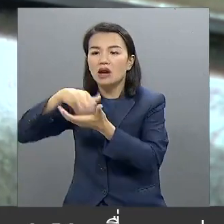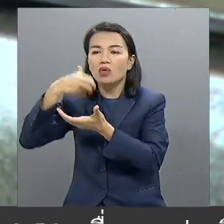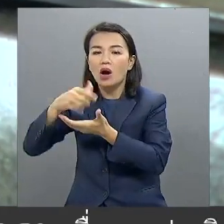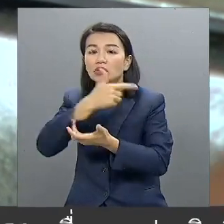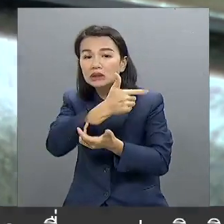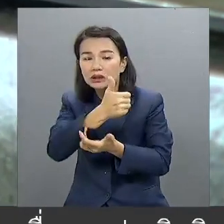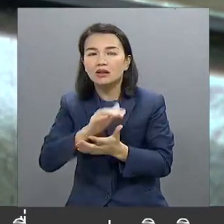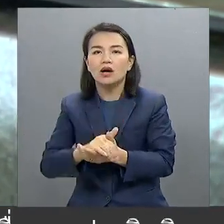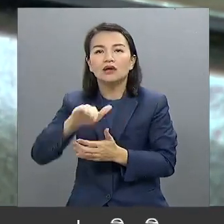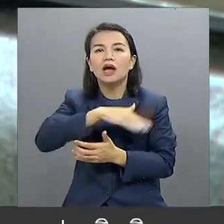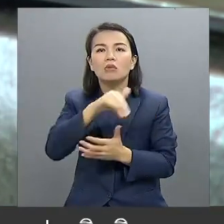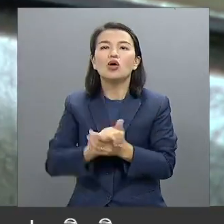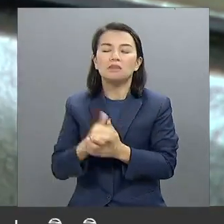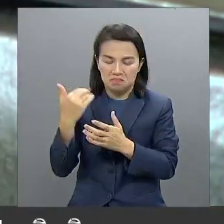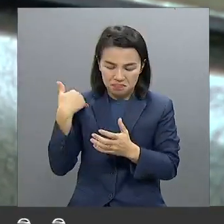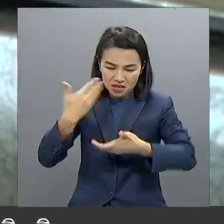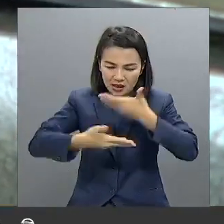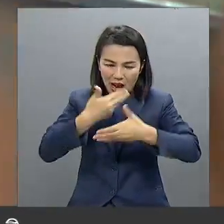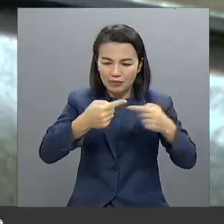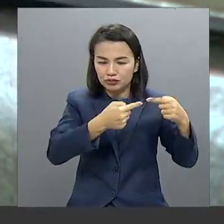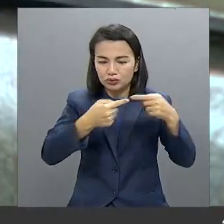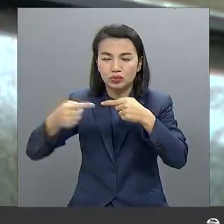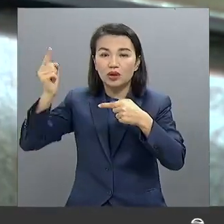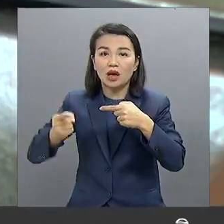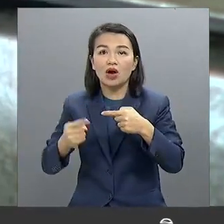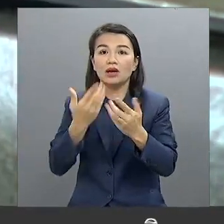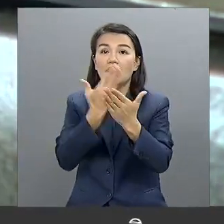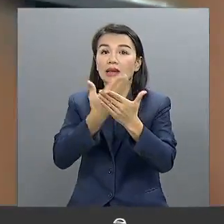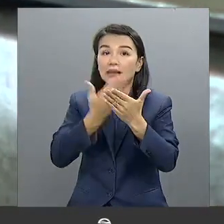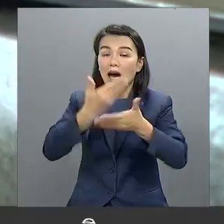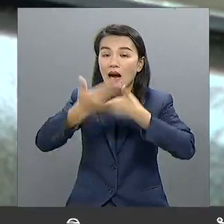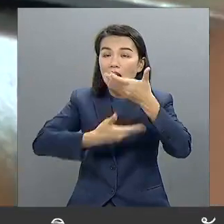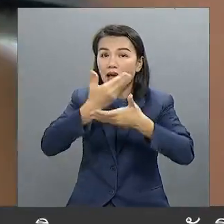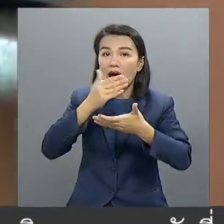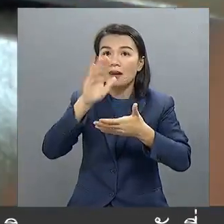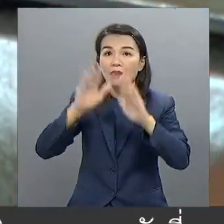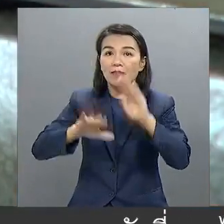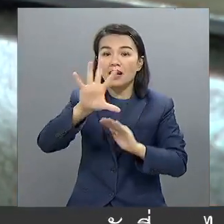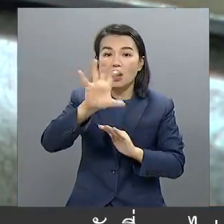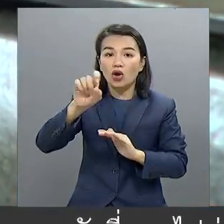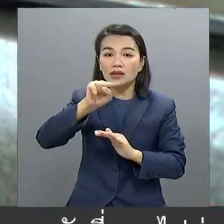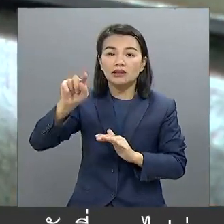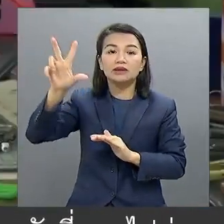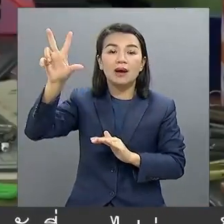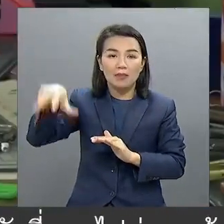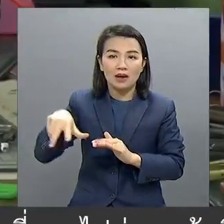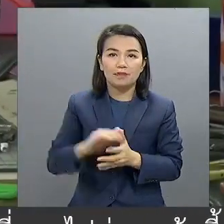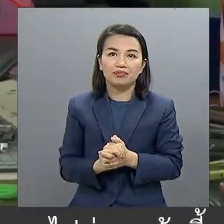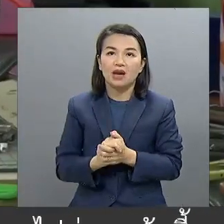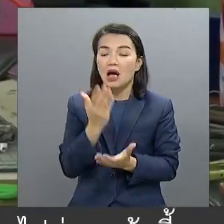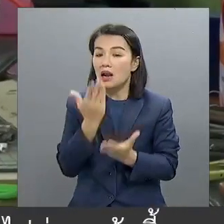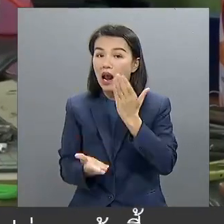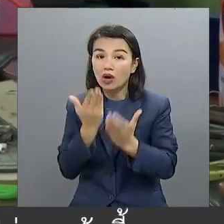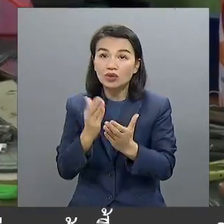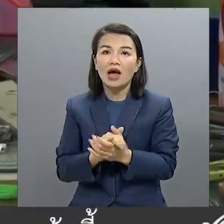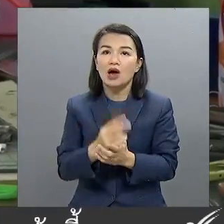่อเนื่องครัสํ międzyองก็จะขายอยทประมาณ 500-3000าทขึ้นอยู่กับขนาดและความยาก